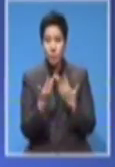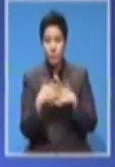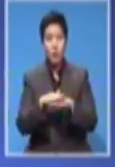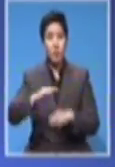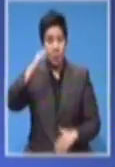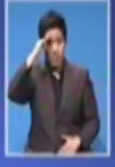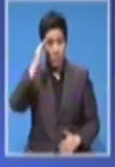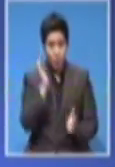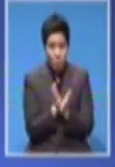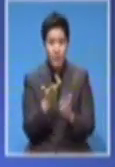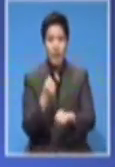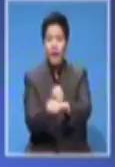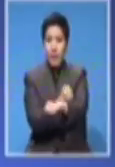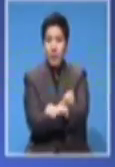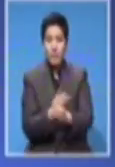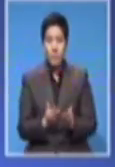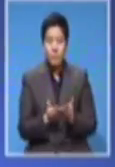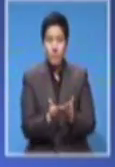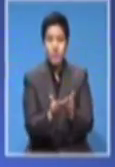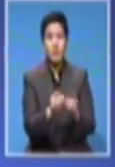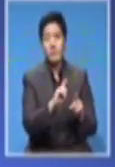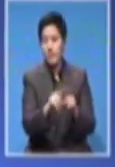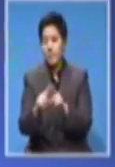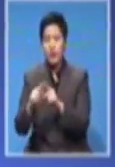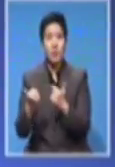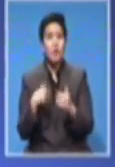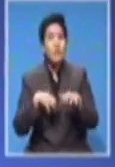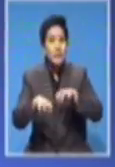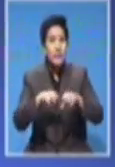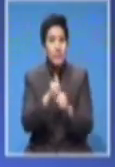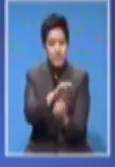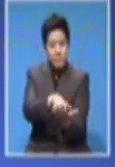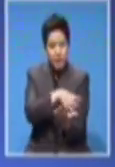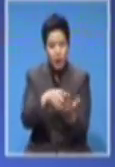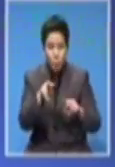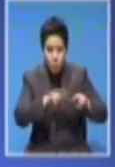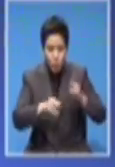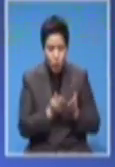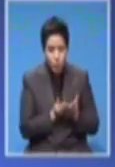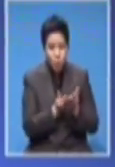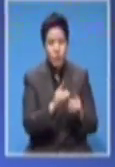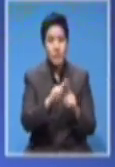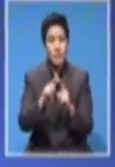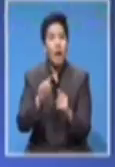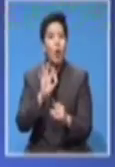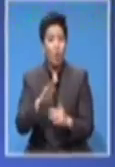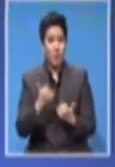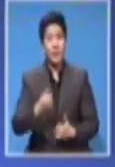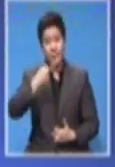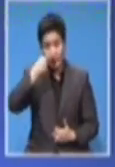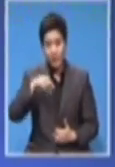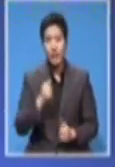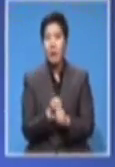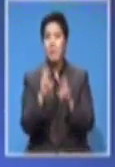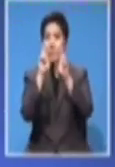าติกระทรวงแรงงานกรมประมงกรมเจ้าท่าในการจัดทำแผนการตรวจตาการประมงระดับชาติสำหรับการดำเนินงานวาง